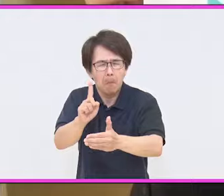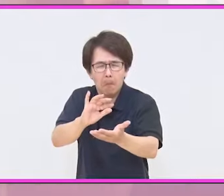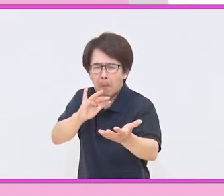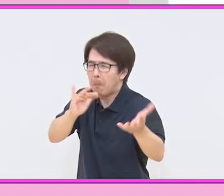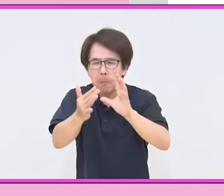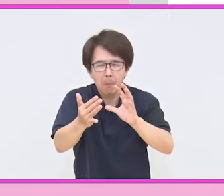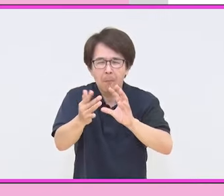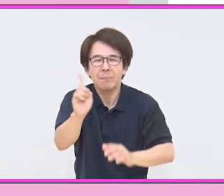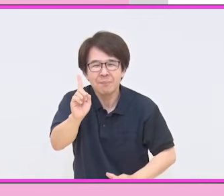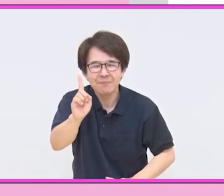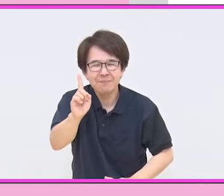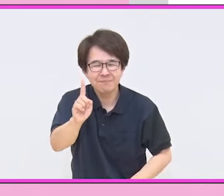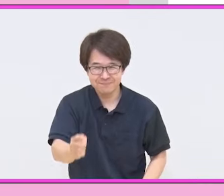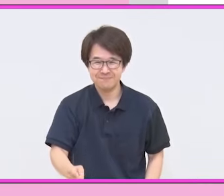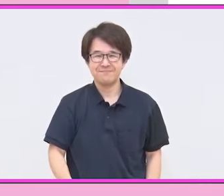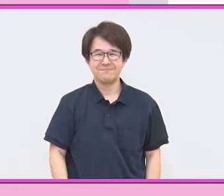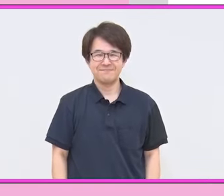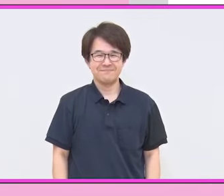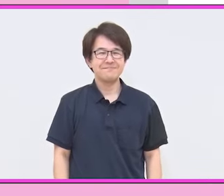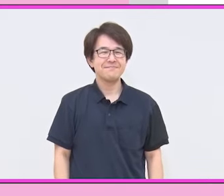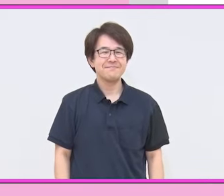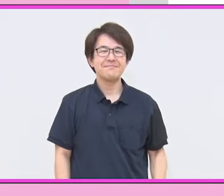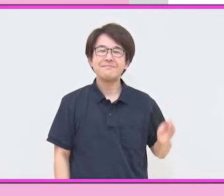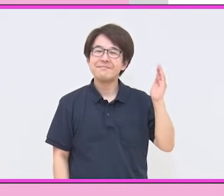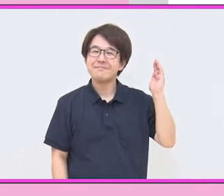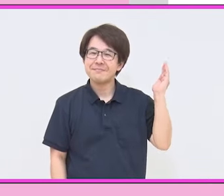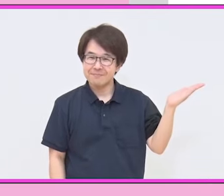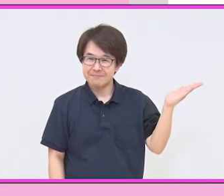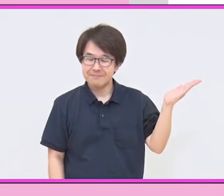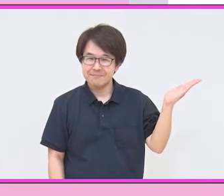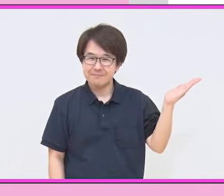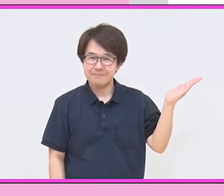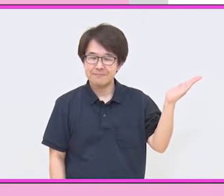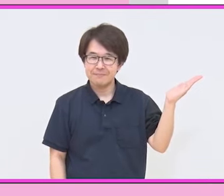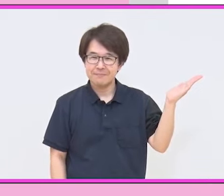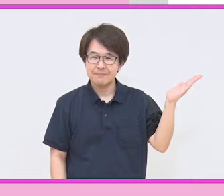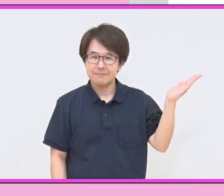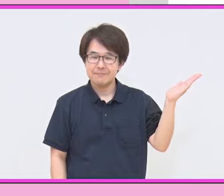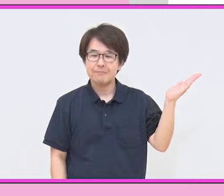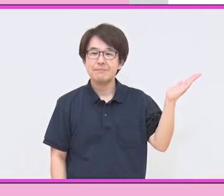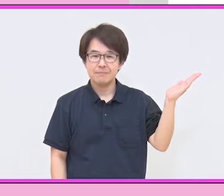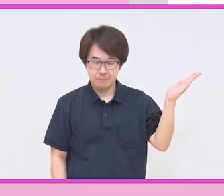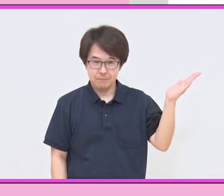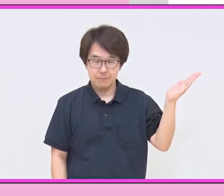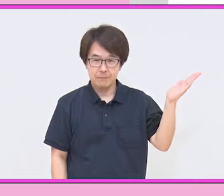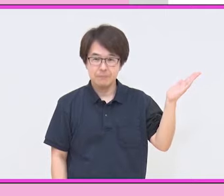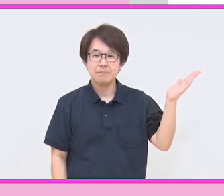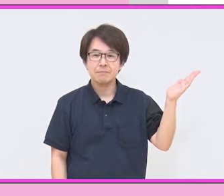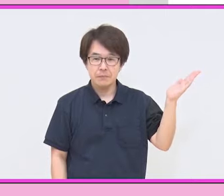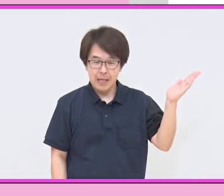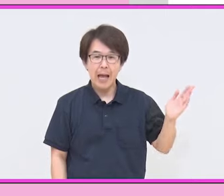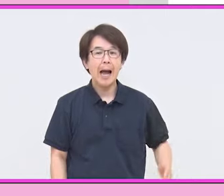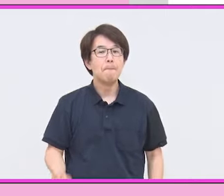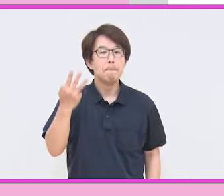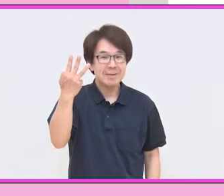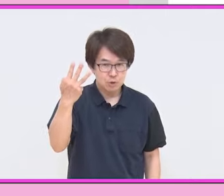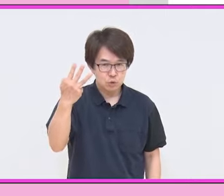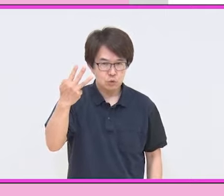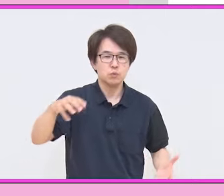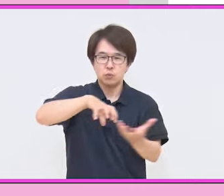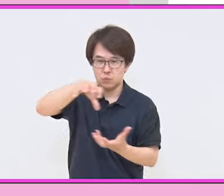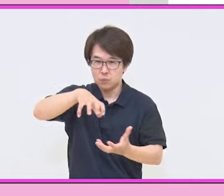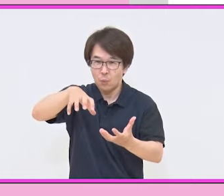こちらをご覧ください。この3つの出来事がロンドンパラリンピック大会